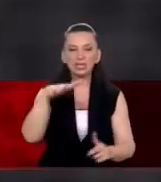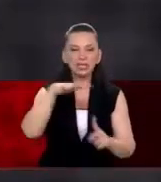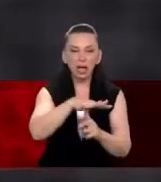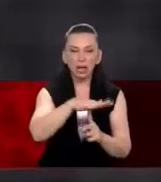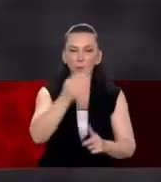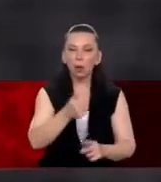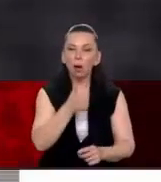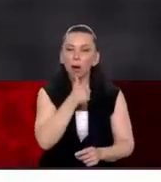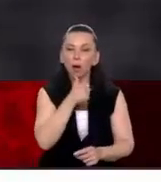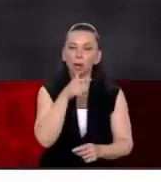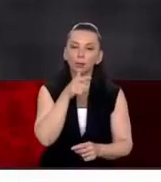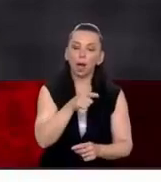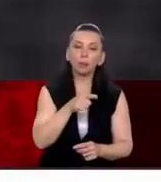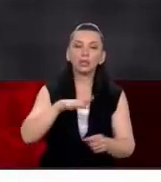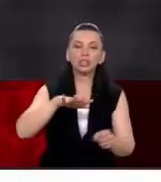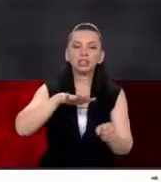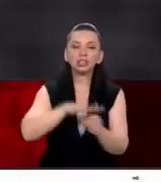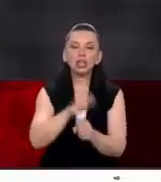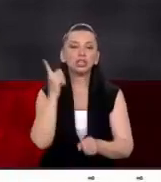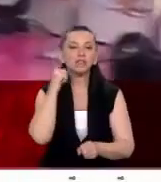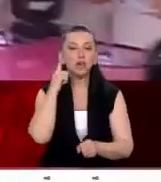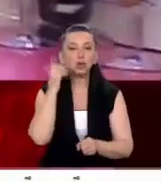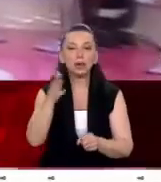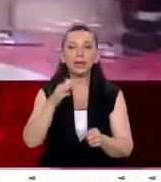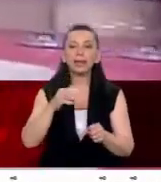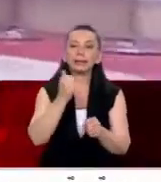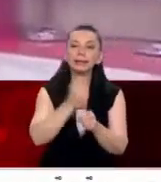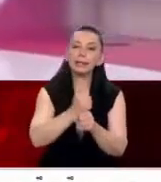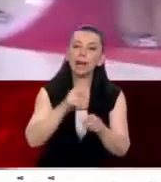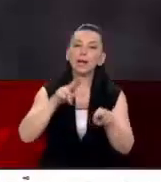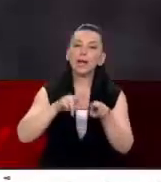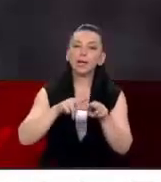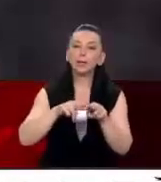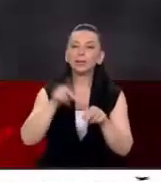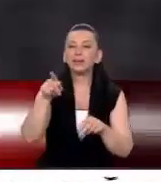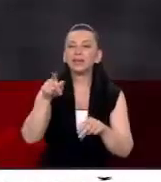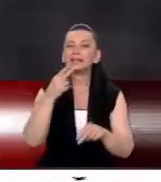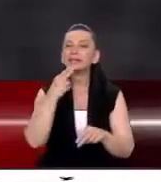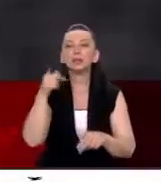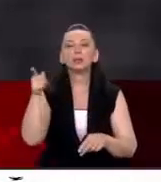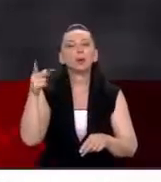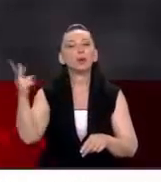Saldırıya uğrayan adamsa işkenceci fenomen Gizem Karamelek'in eski sevgilisi.